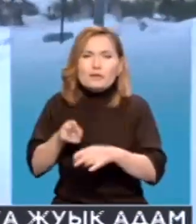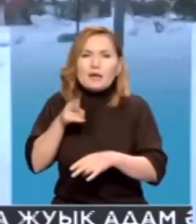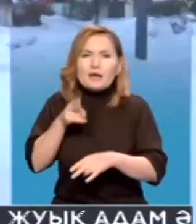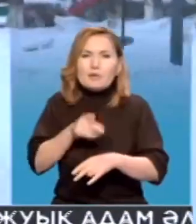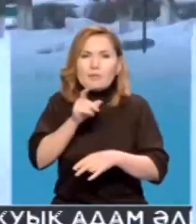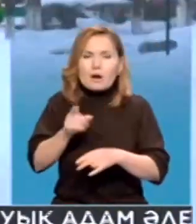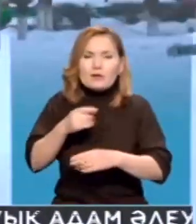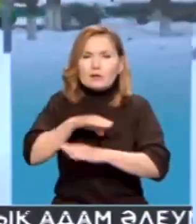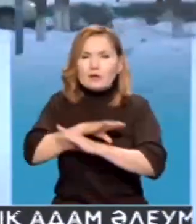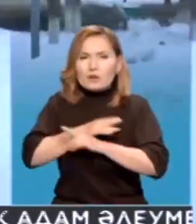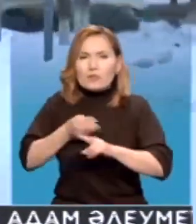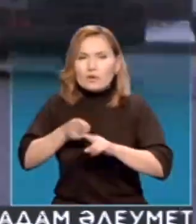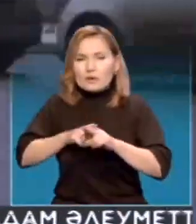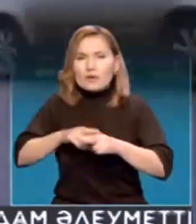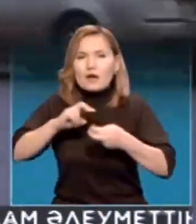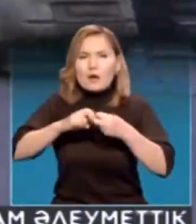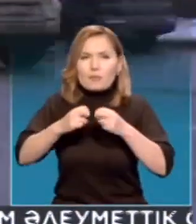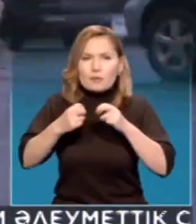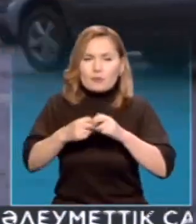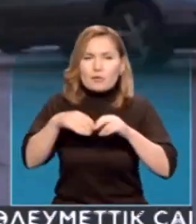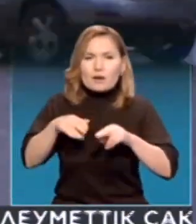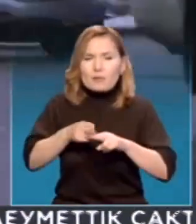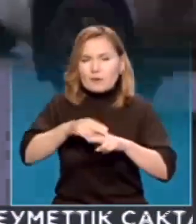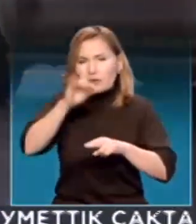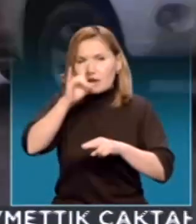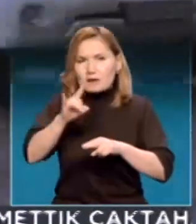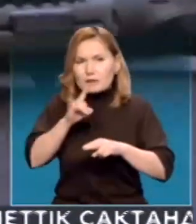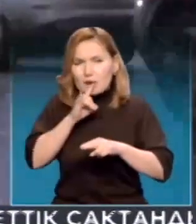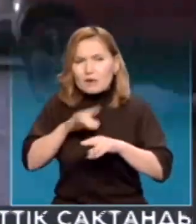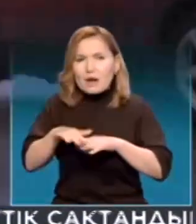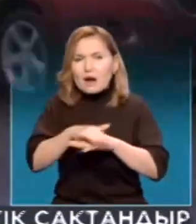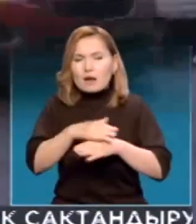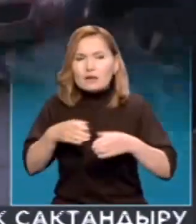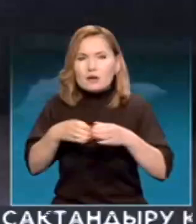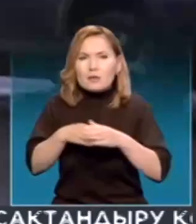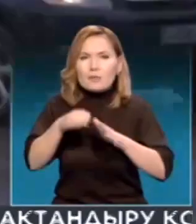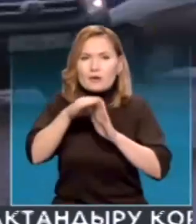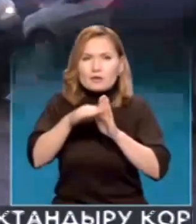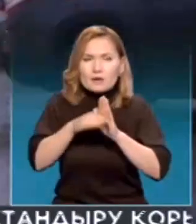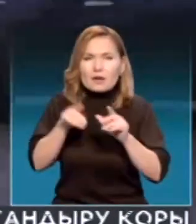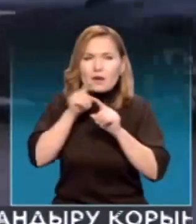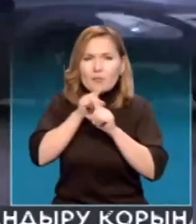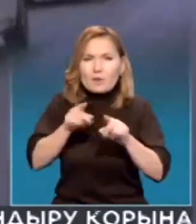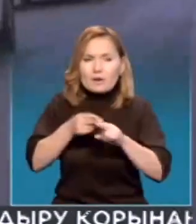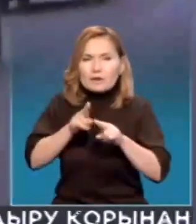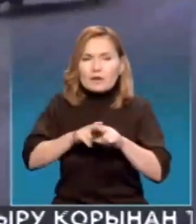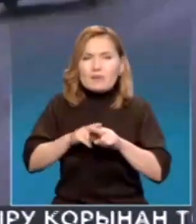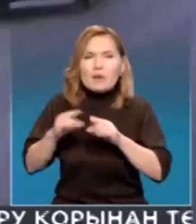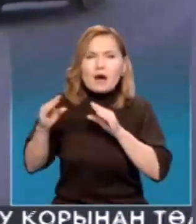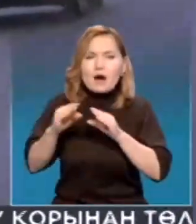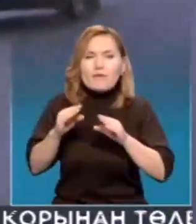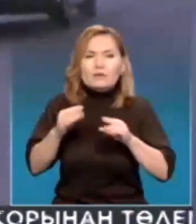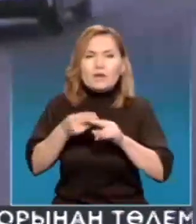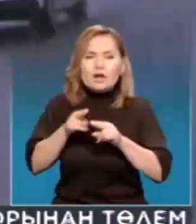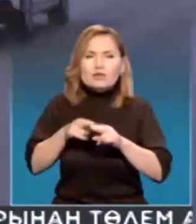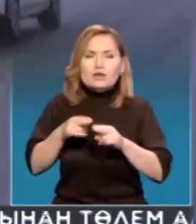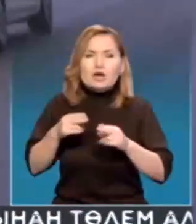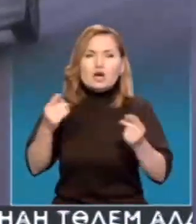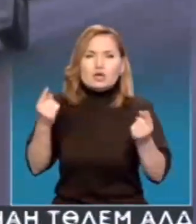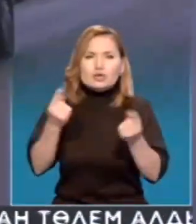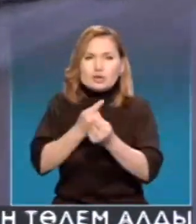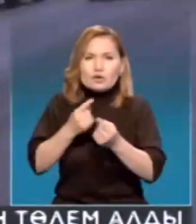адам қаза табады. Осы мәселеге қоғам назарын аударту үшін Қазақстан Халық партиясы сайлауалды үгіт-насихат жұмыс аясында автошеру өткізді. Саяси